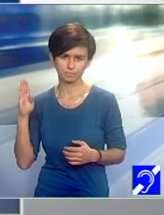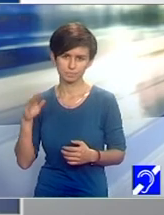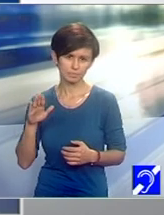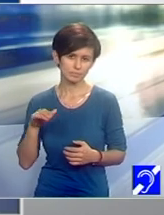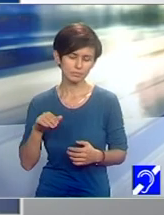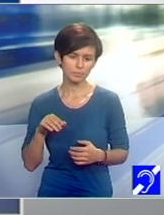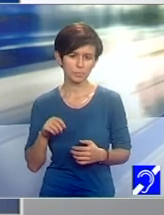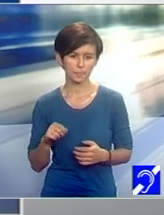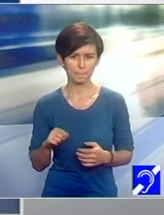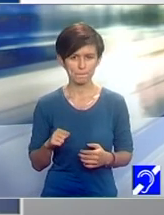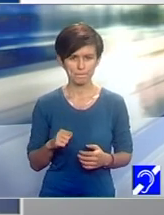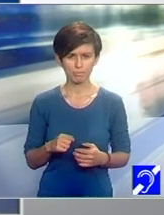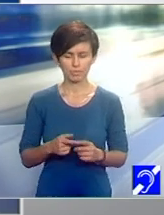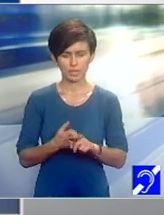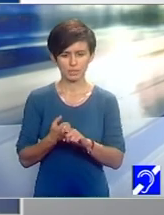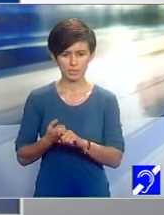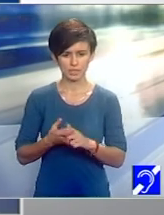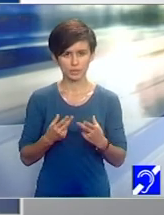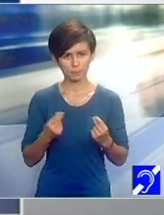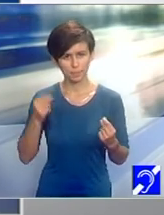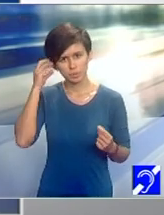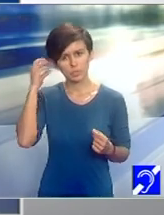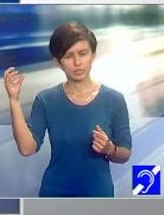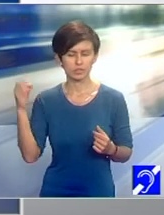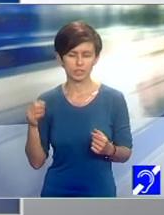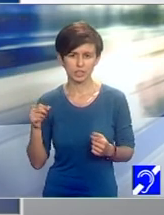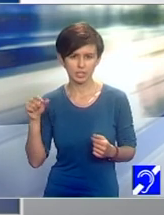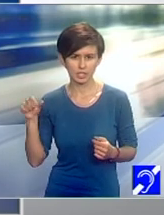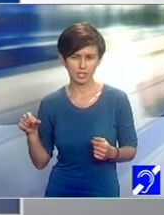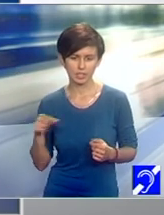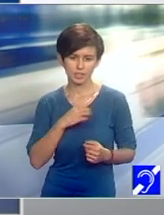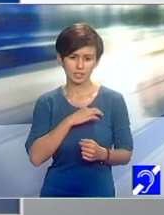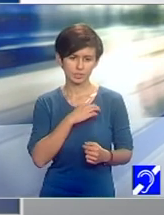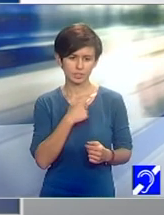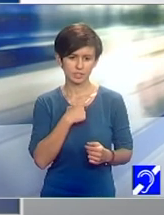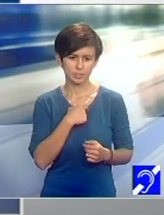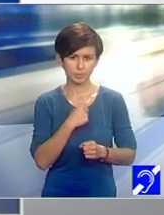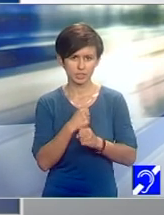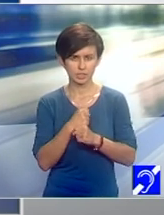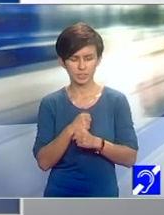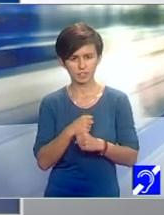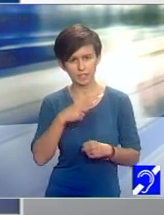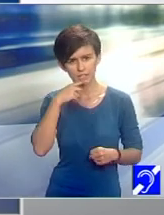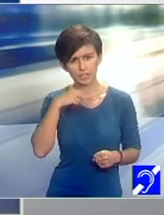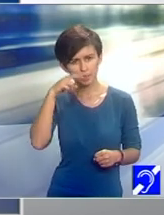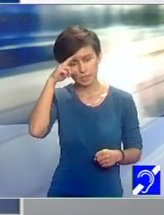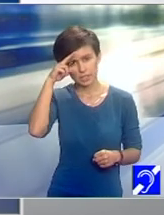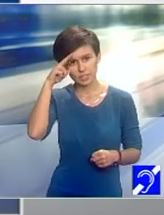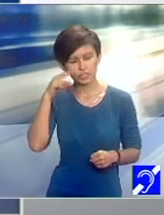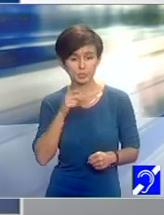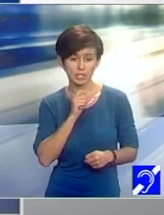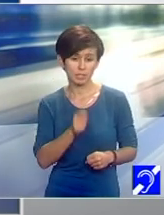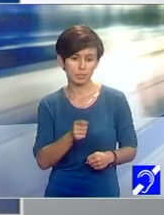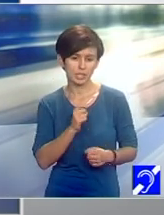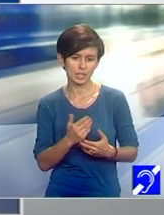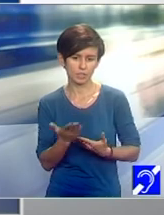un caracter multicultural, studenții putând urma liniile în limbile maghiară, germană, oferind și altor minorități posibilitatea